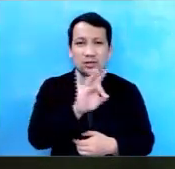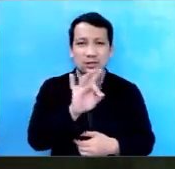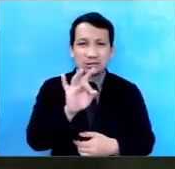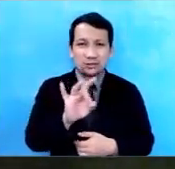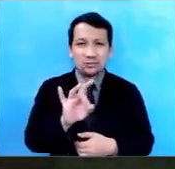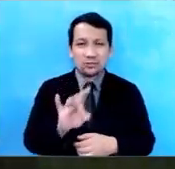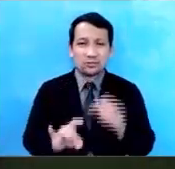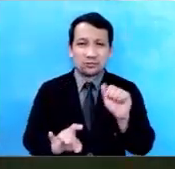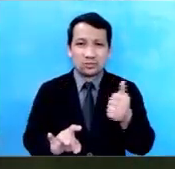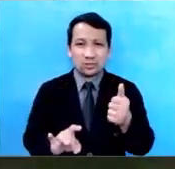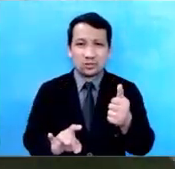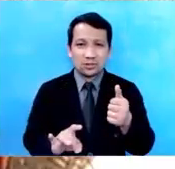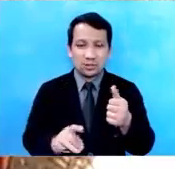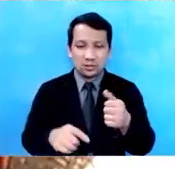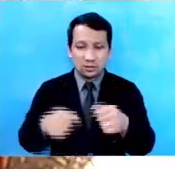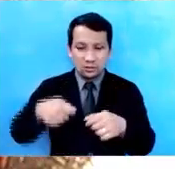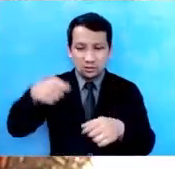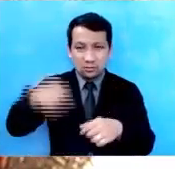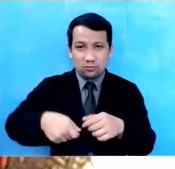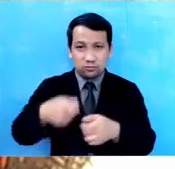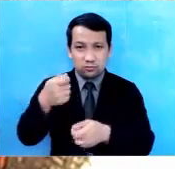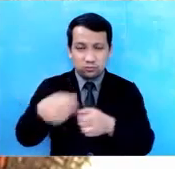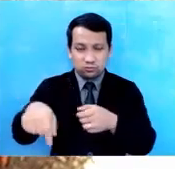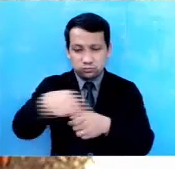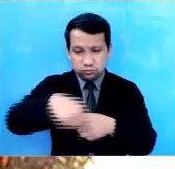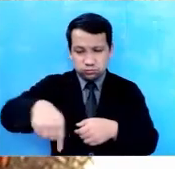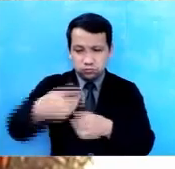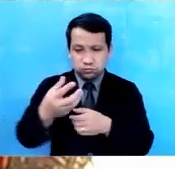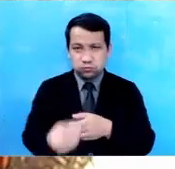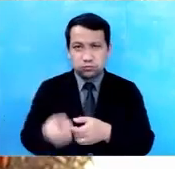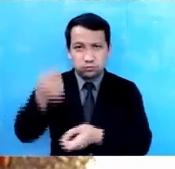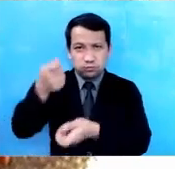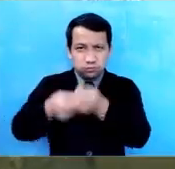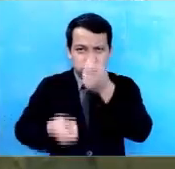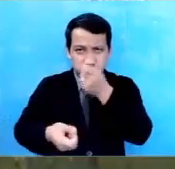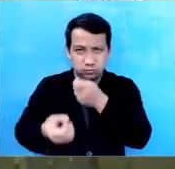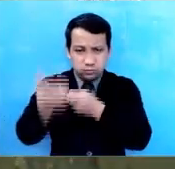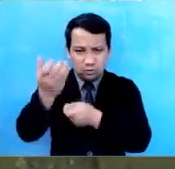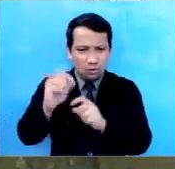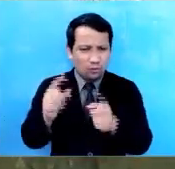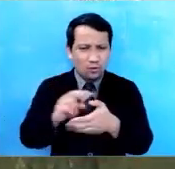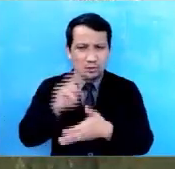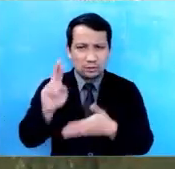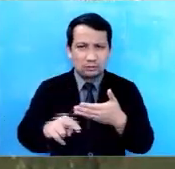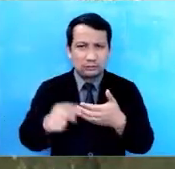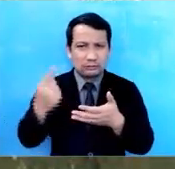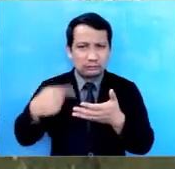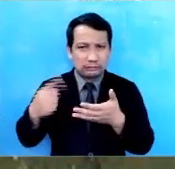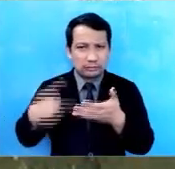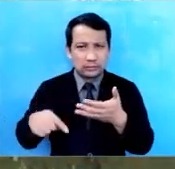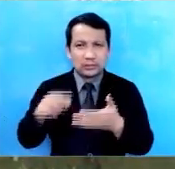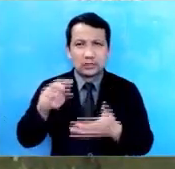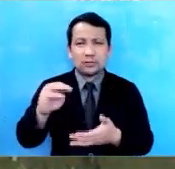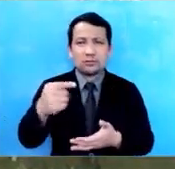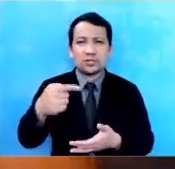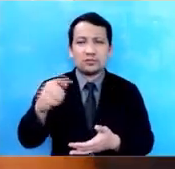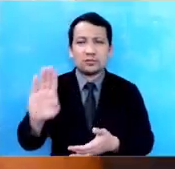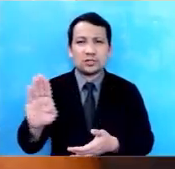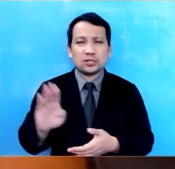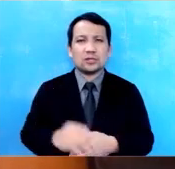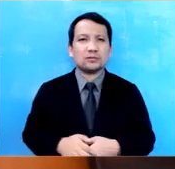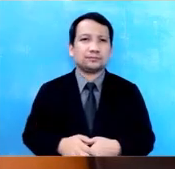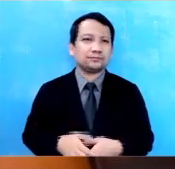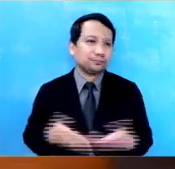8 hanggang 10 balon sa barangay. Pero kahit noong panahong yun, walang ibinigay na resulta ng pagsusuri ang MGB. Blindsided